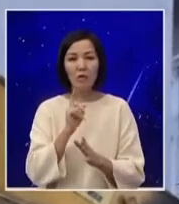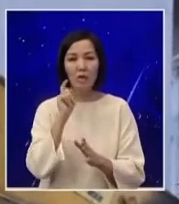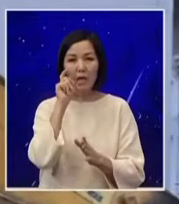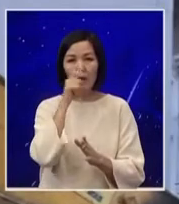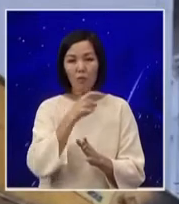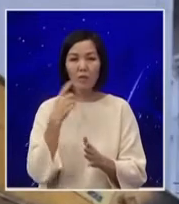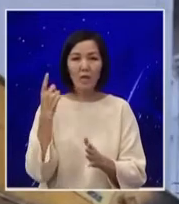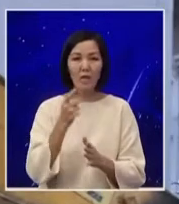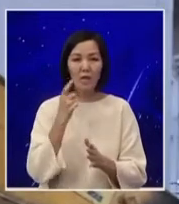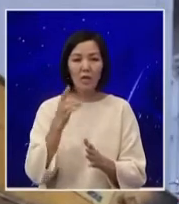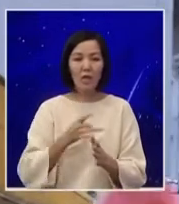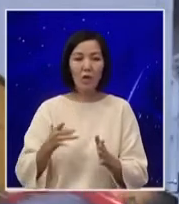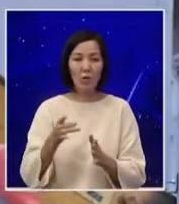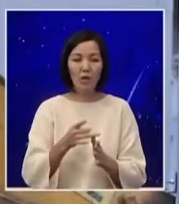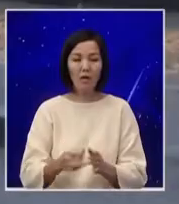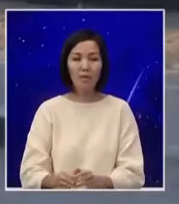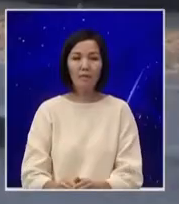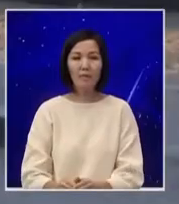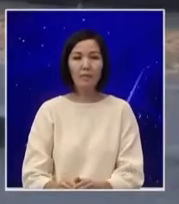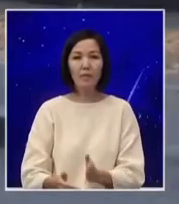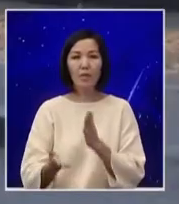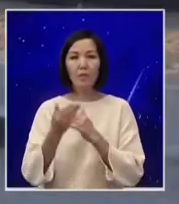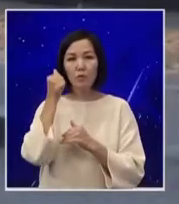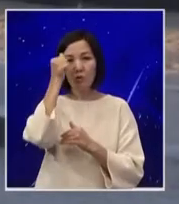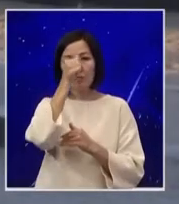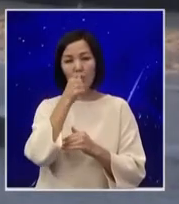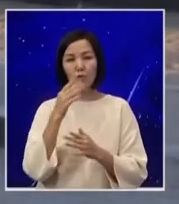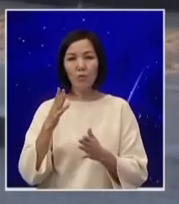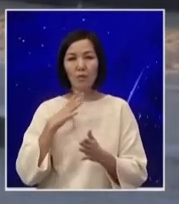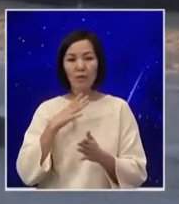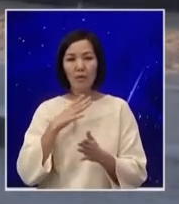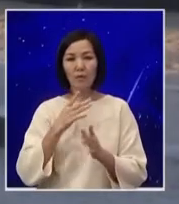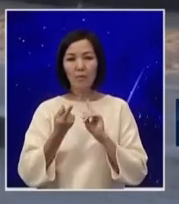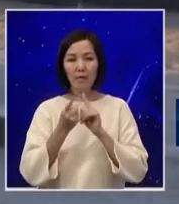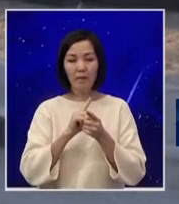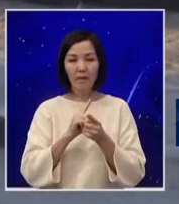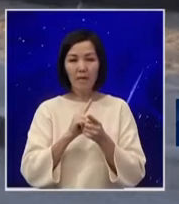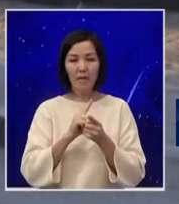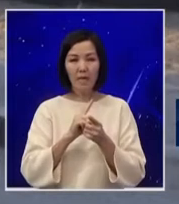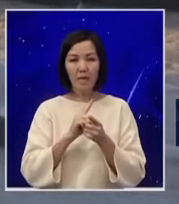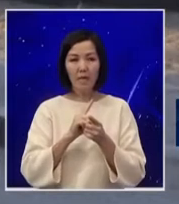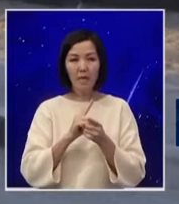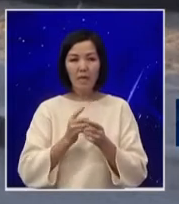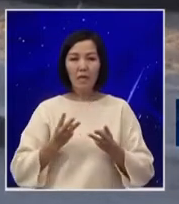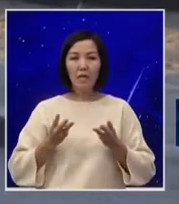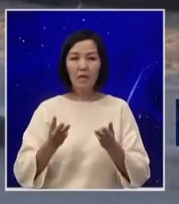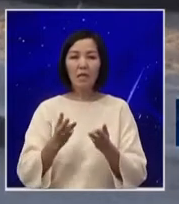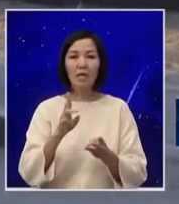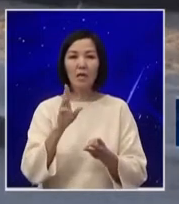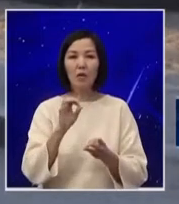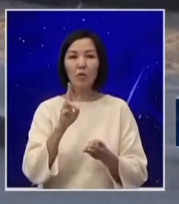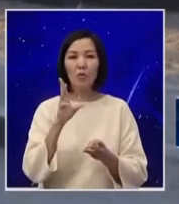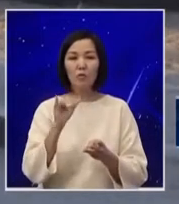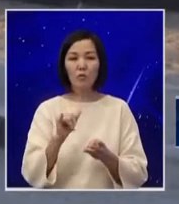региона говорят специалисты в прошлом году мы перевели котельную коксу у нас